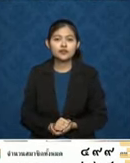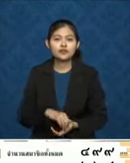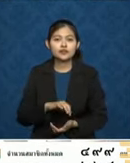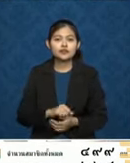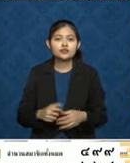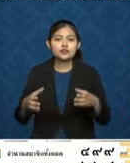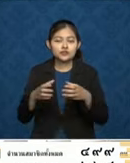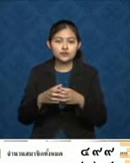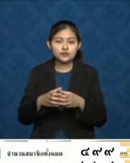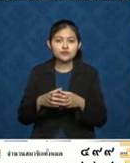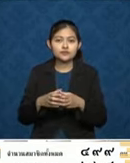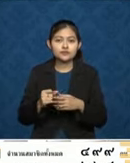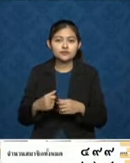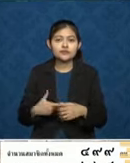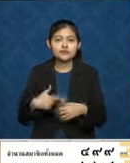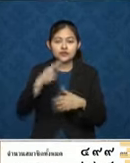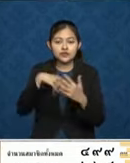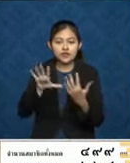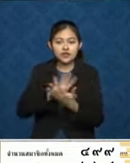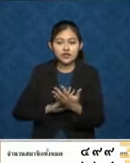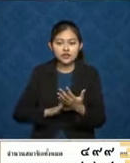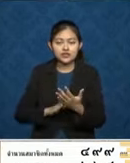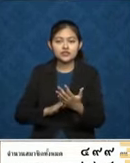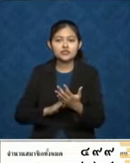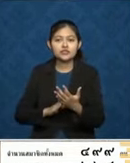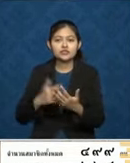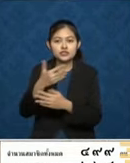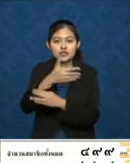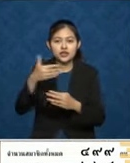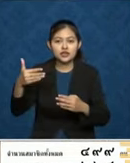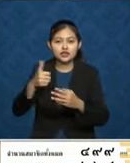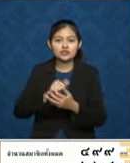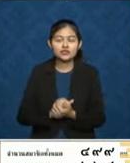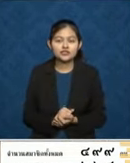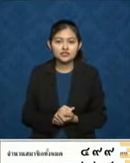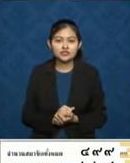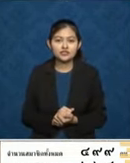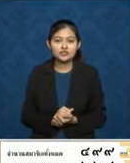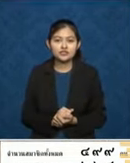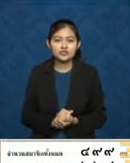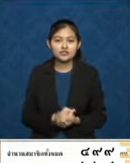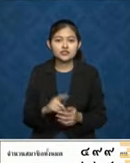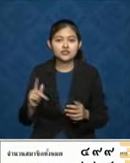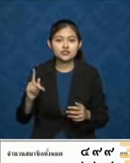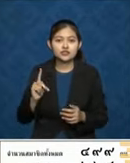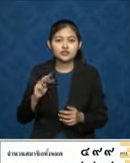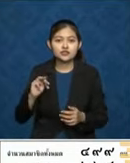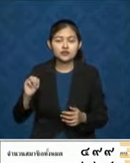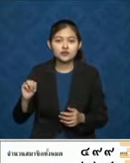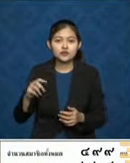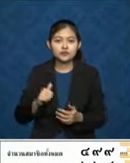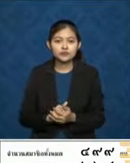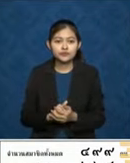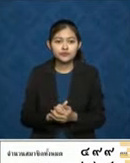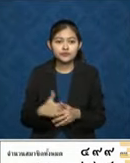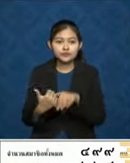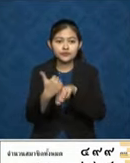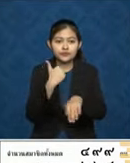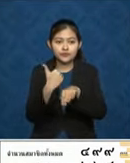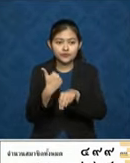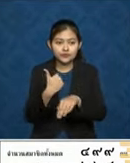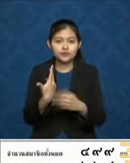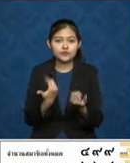ชาติขอไซที่ 1ด้วยครับผมขอหารือท่านประธานนะครับผ่านไปยังกรมทางหลวงเกี่ยวกับวิกฤตรดติด